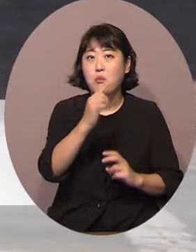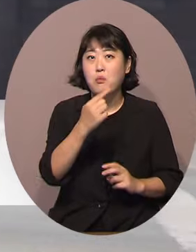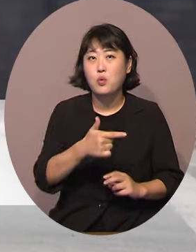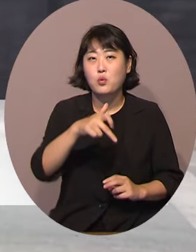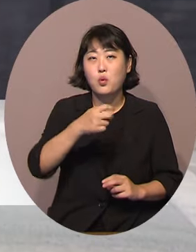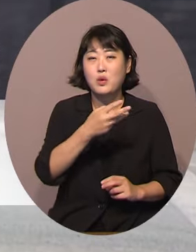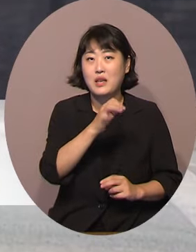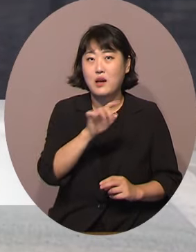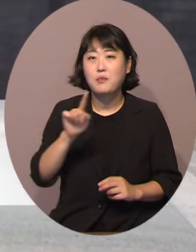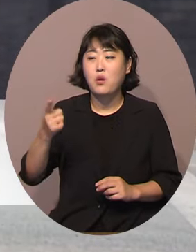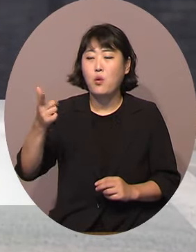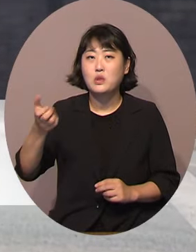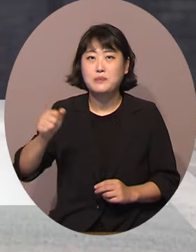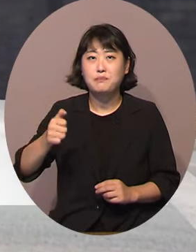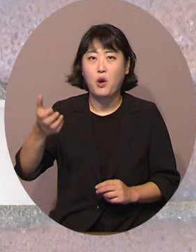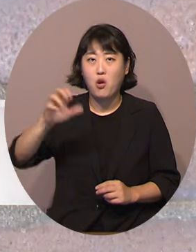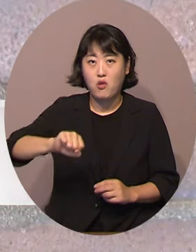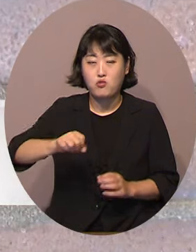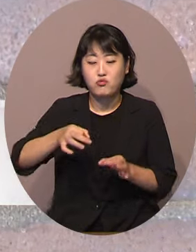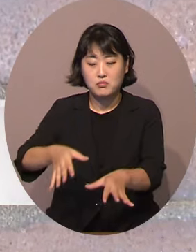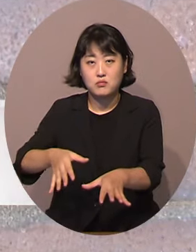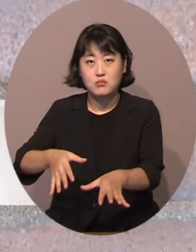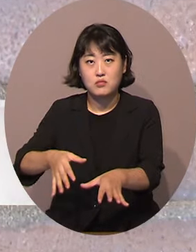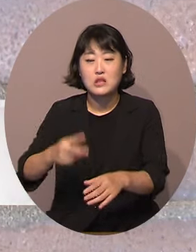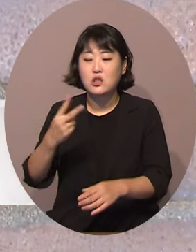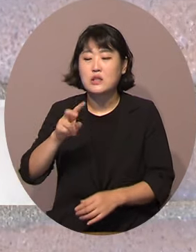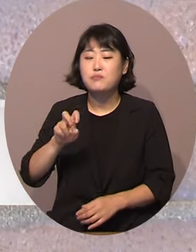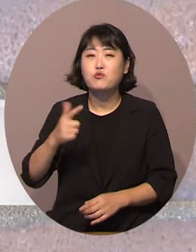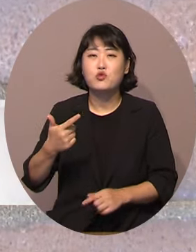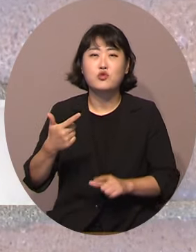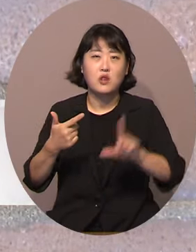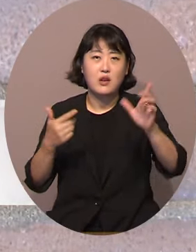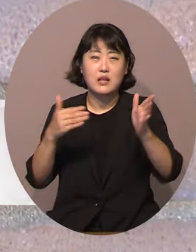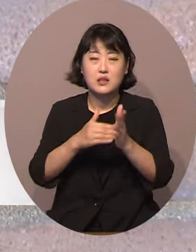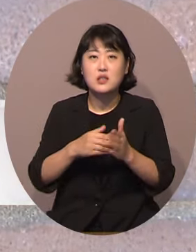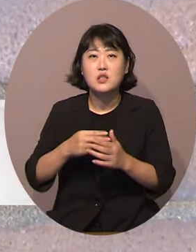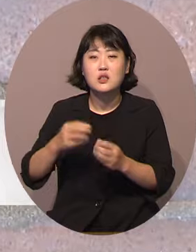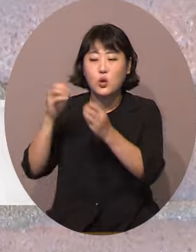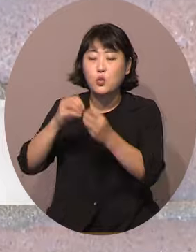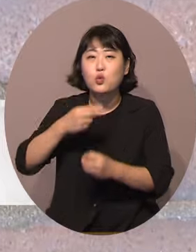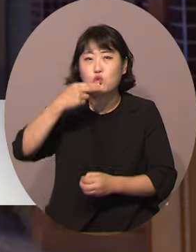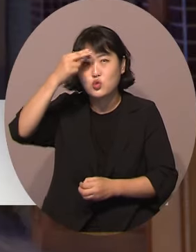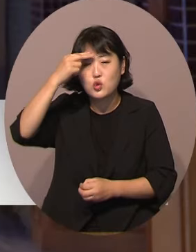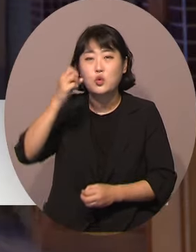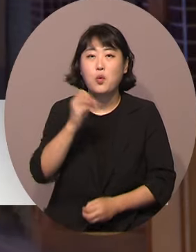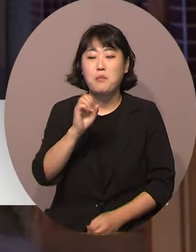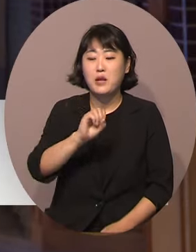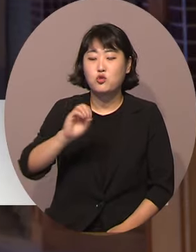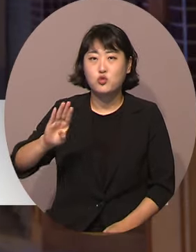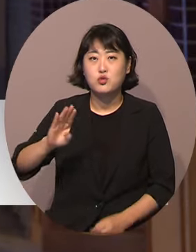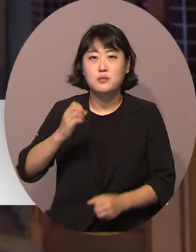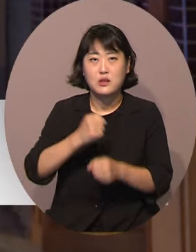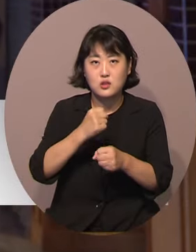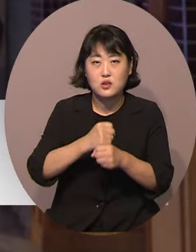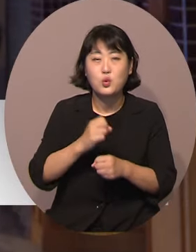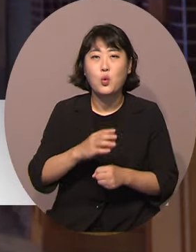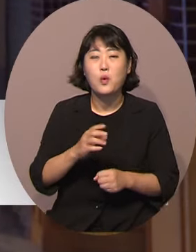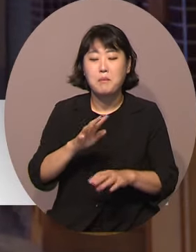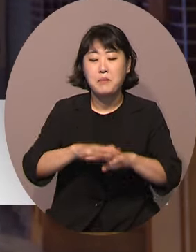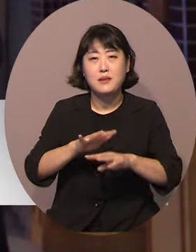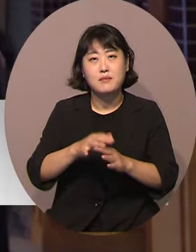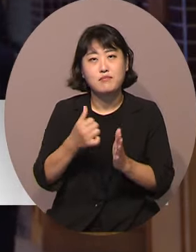원을들이여 예측단 방적 터에 오늘 2026년까지 전통주 중류와 맥주 브루어리 파머스 마케팅을